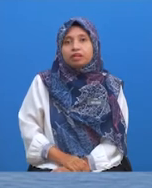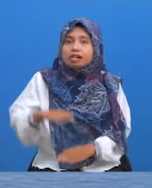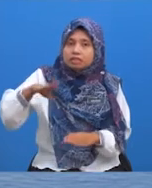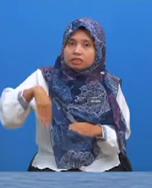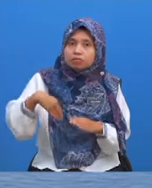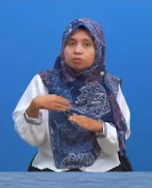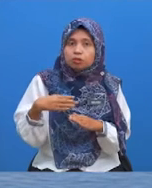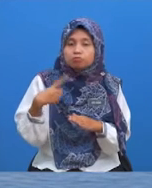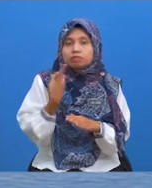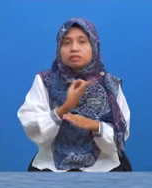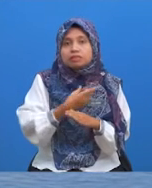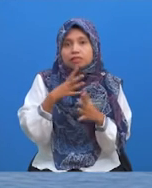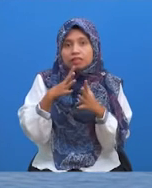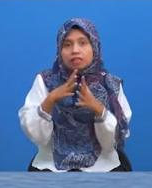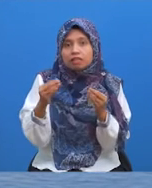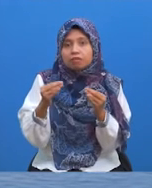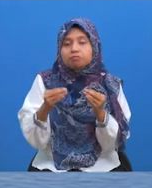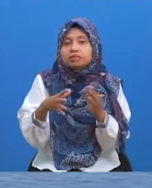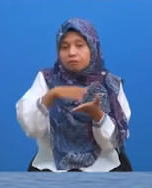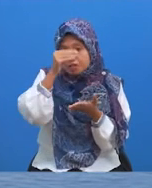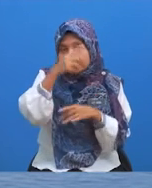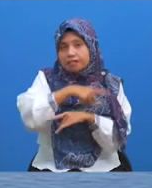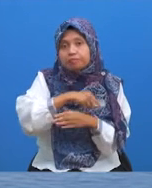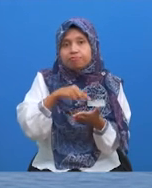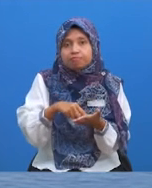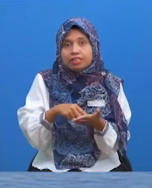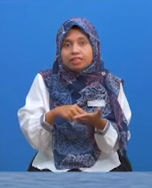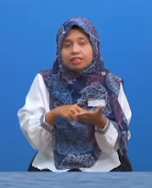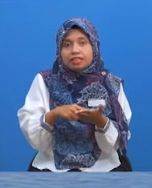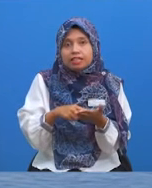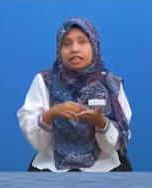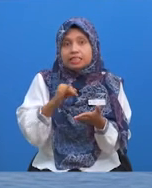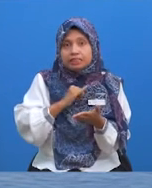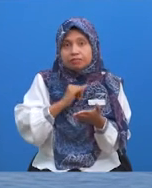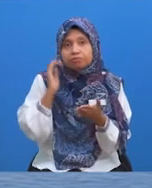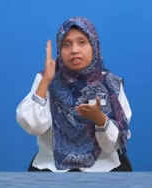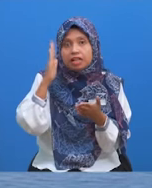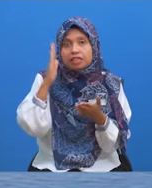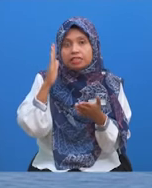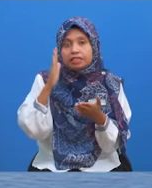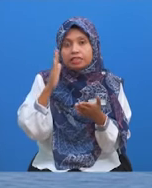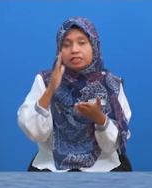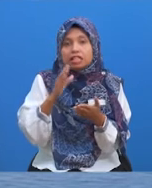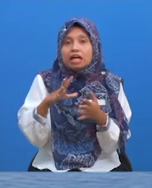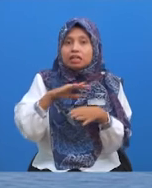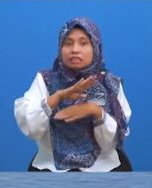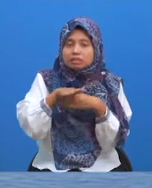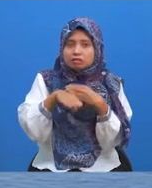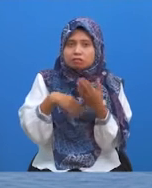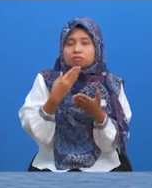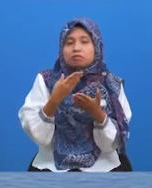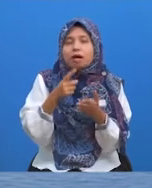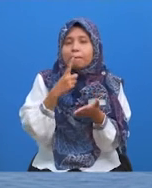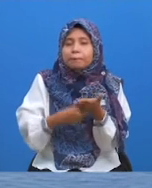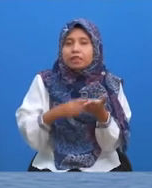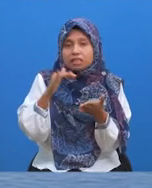Sebelum saya mengakhiri pembelajaran kita pada hari ini saya akan menyimpulkan HP yang kita